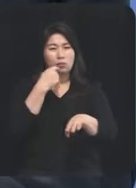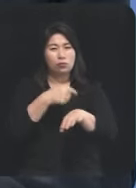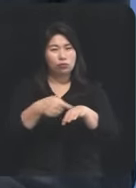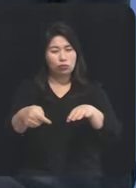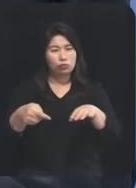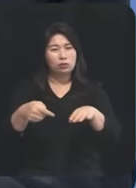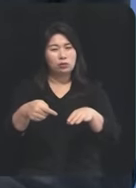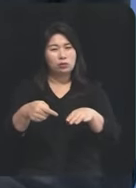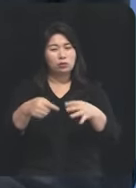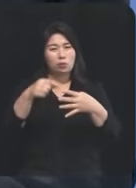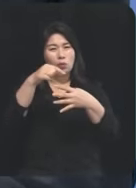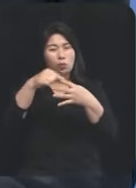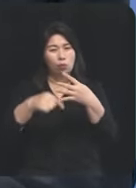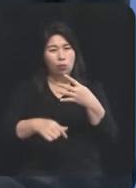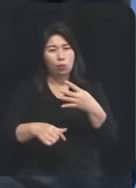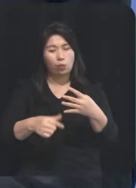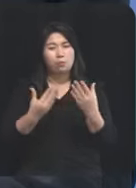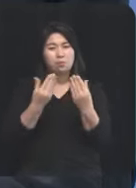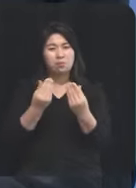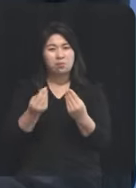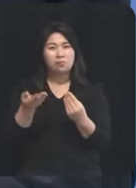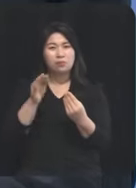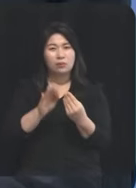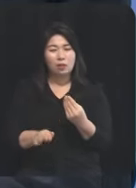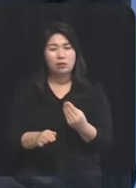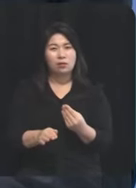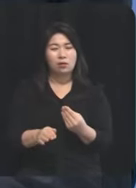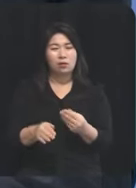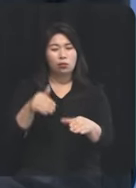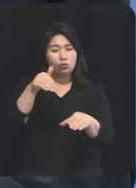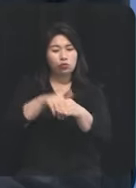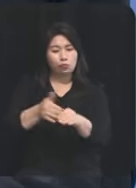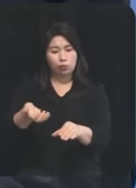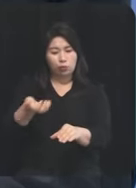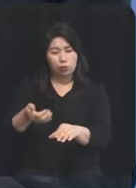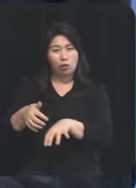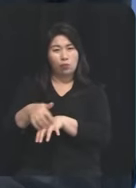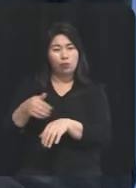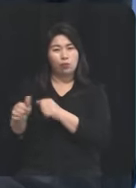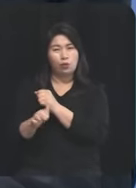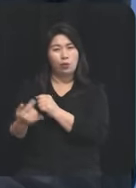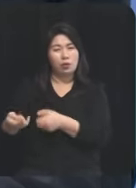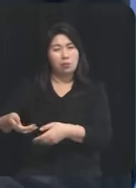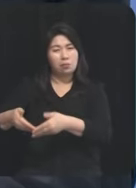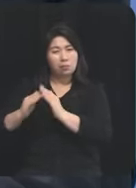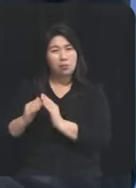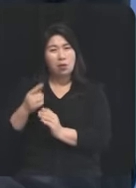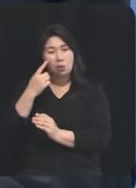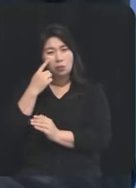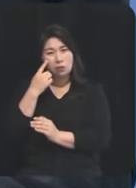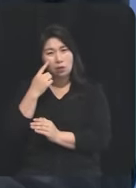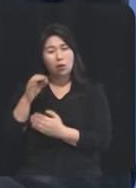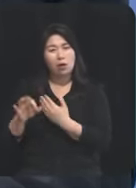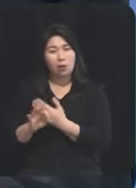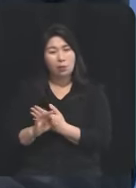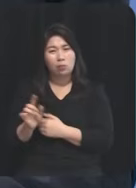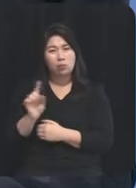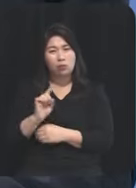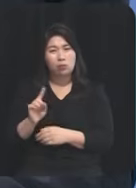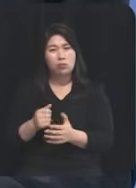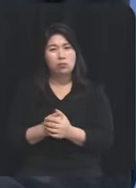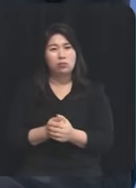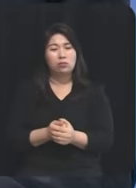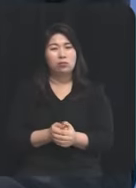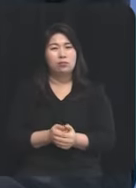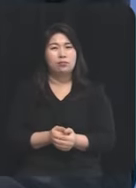다자간 협의체를 주민투표 전에 구성하자라고 하면 2026년 기초자치단체 부활과는